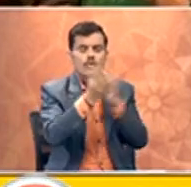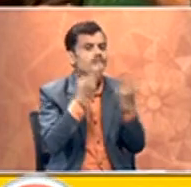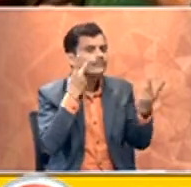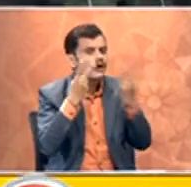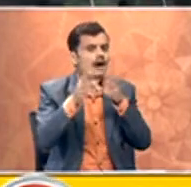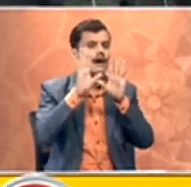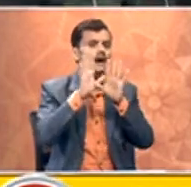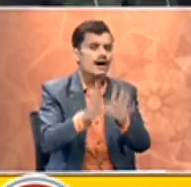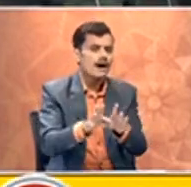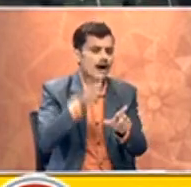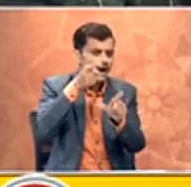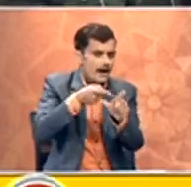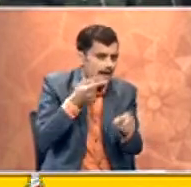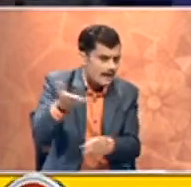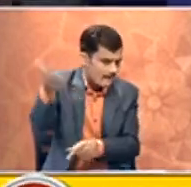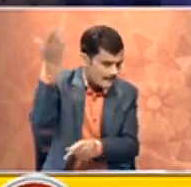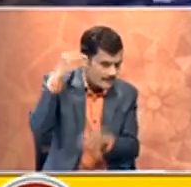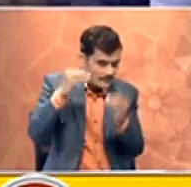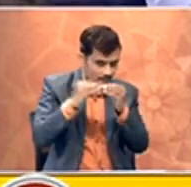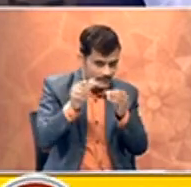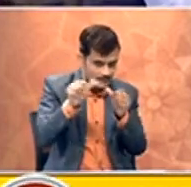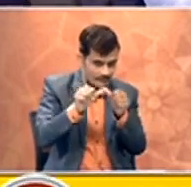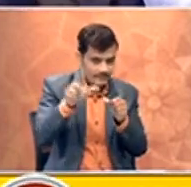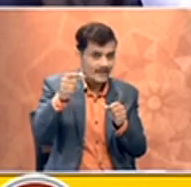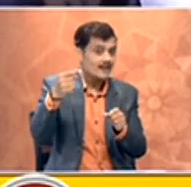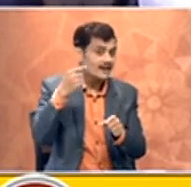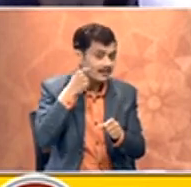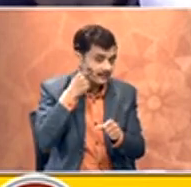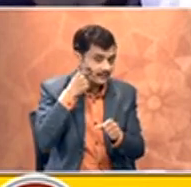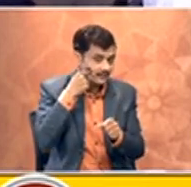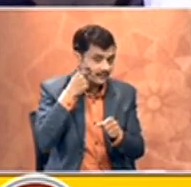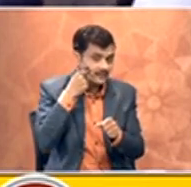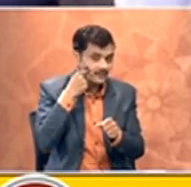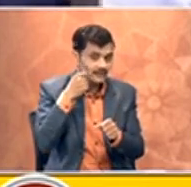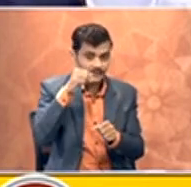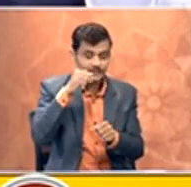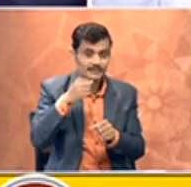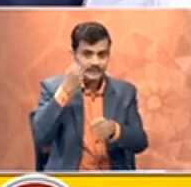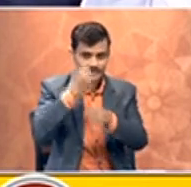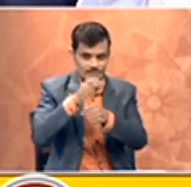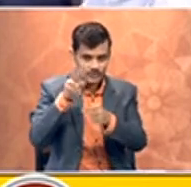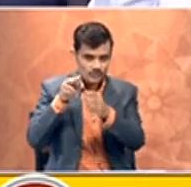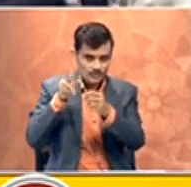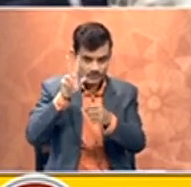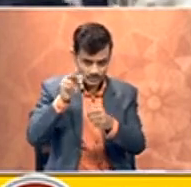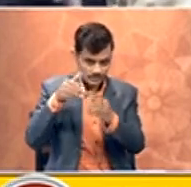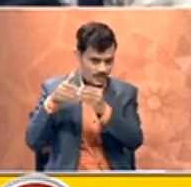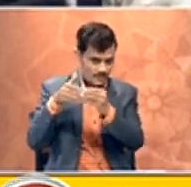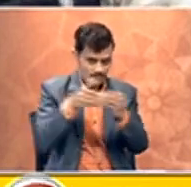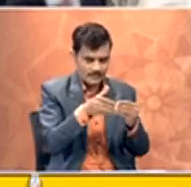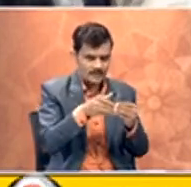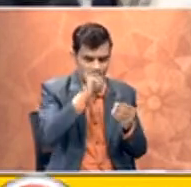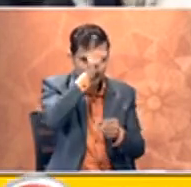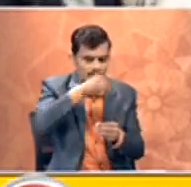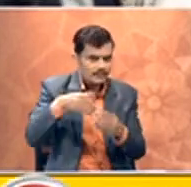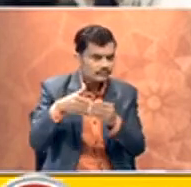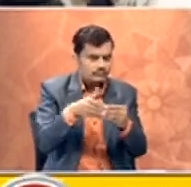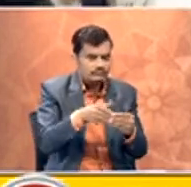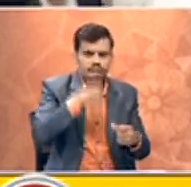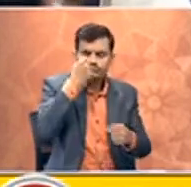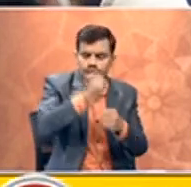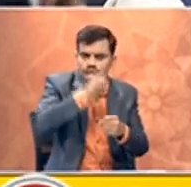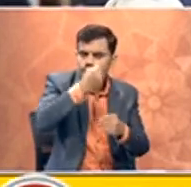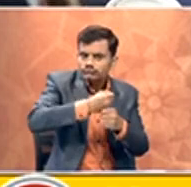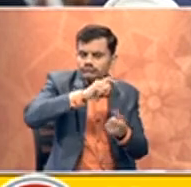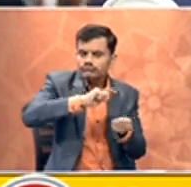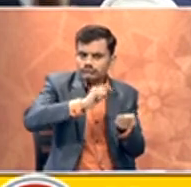साल बाली में भारत को G20 की अध्यक्षता मिलने के बाद से अब तक इतना कुछ हुआ है